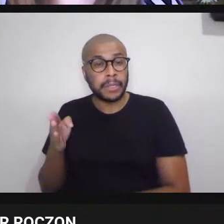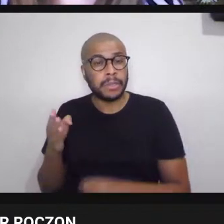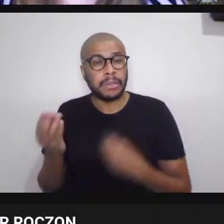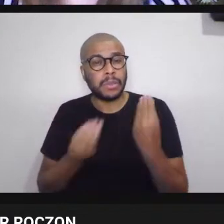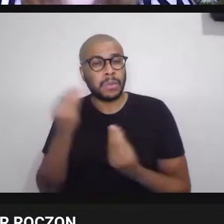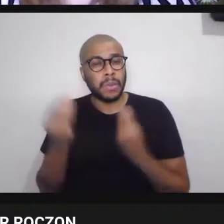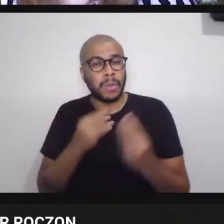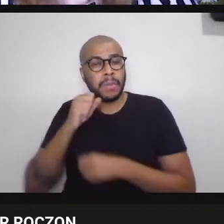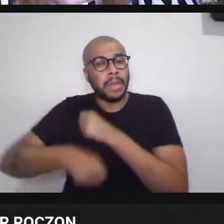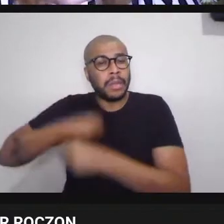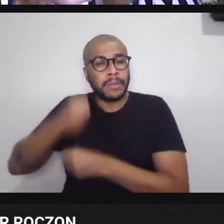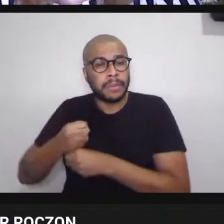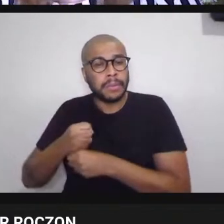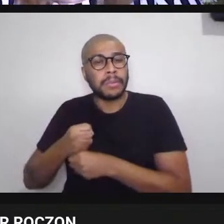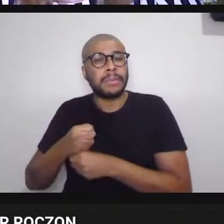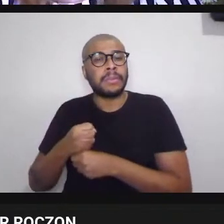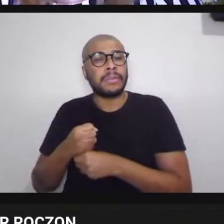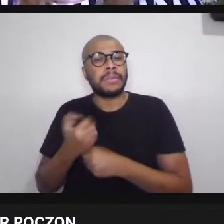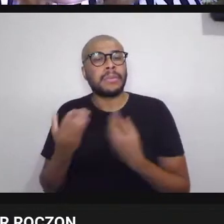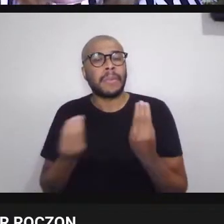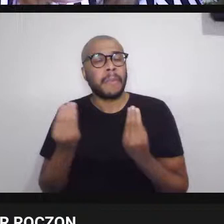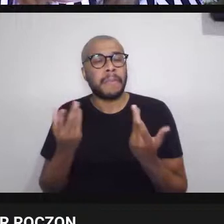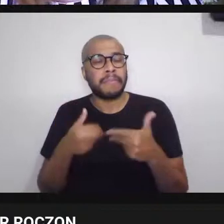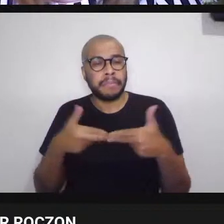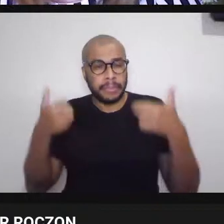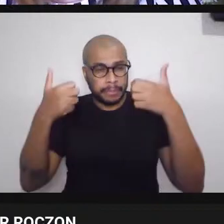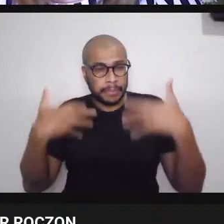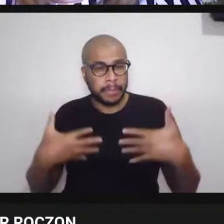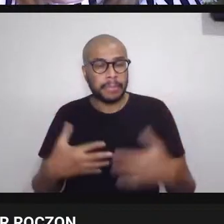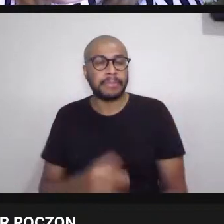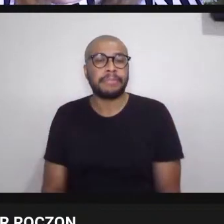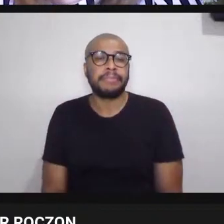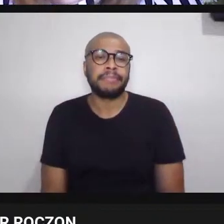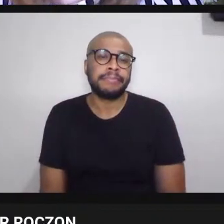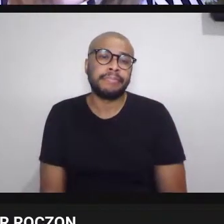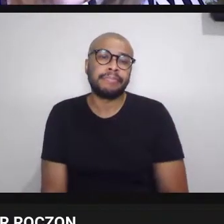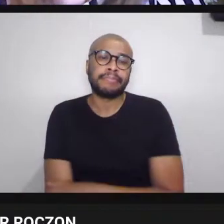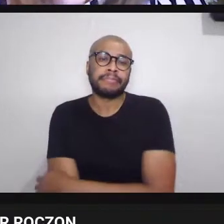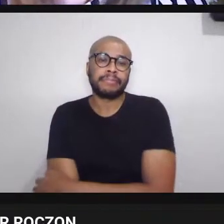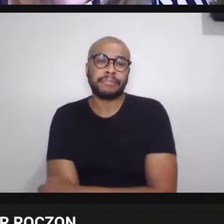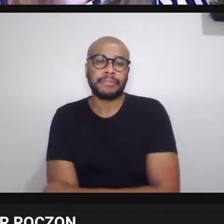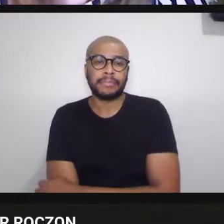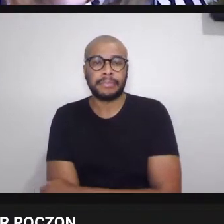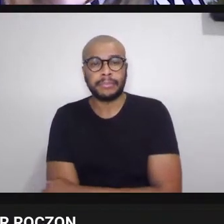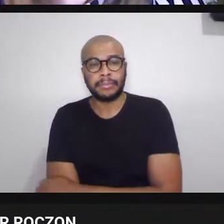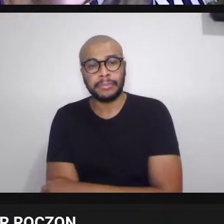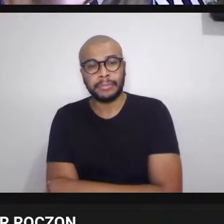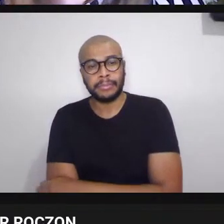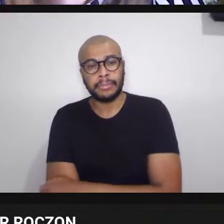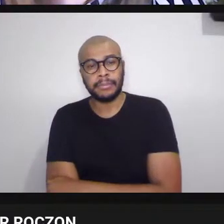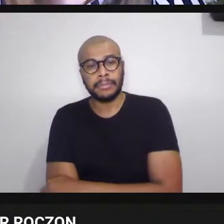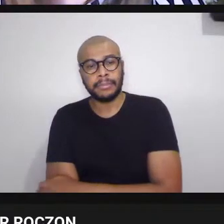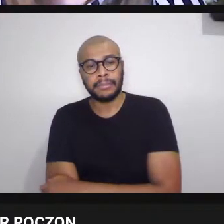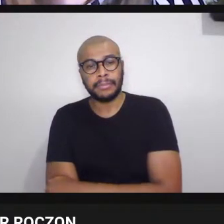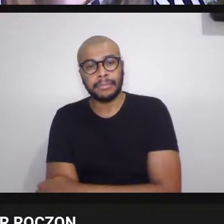ano. Com o ano a pessoa está perguntando. Tak, czyli jest to pytanie o etymologię,